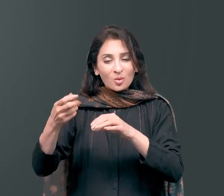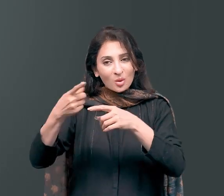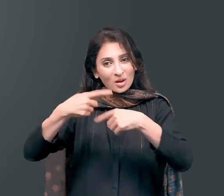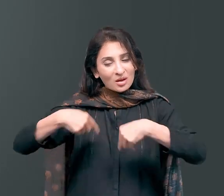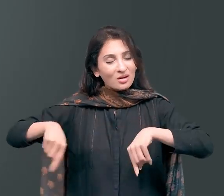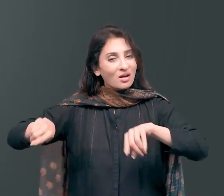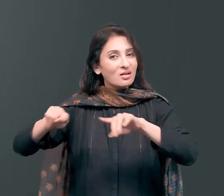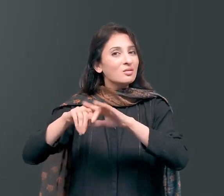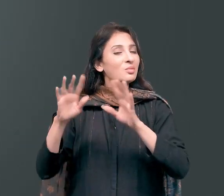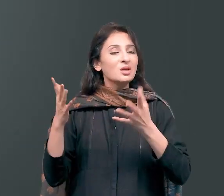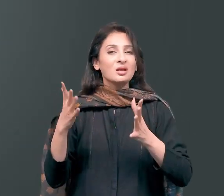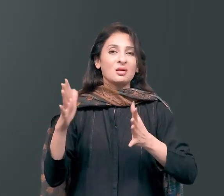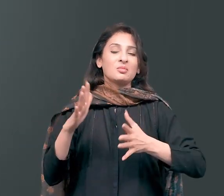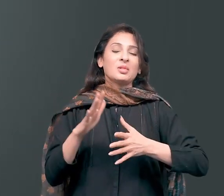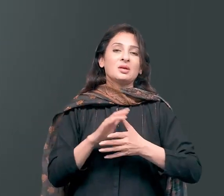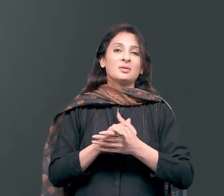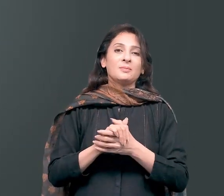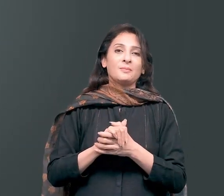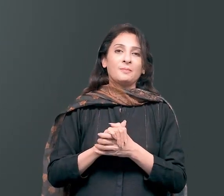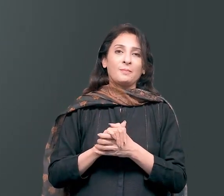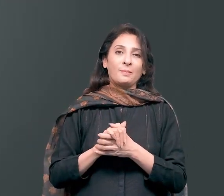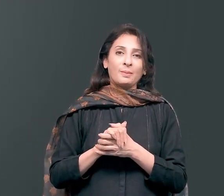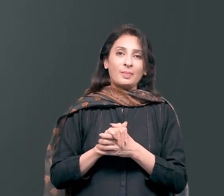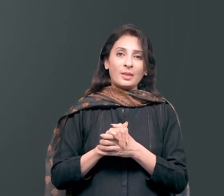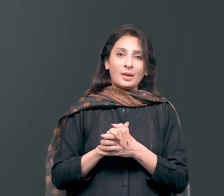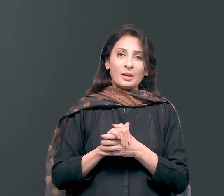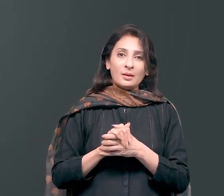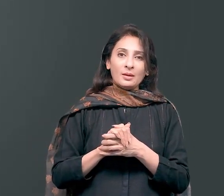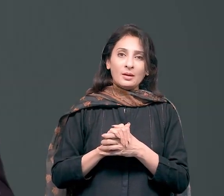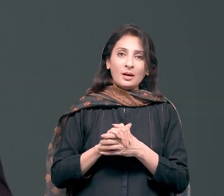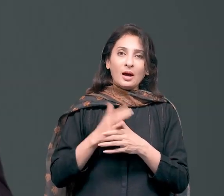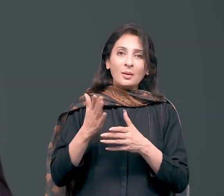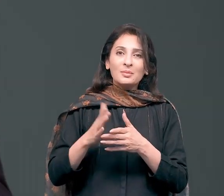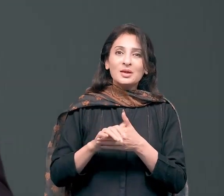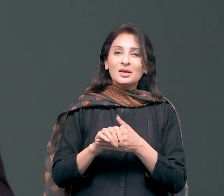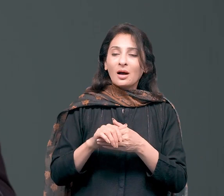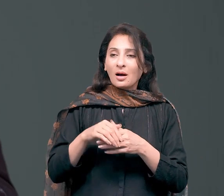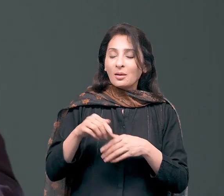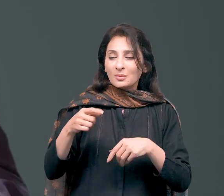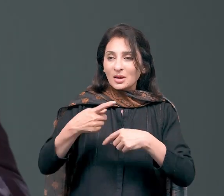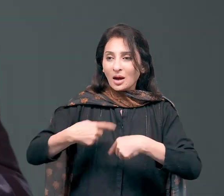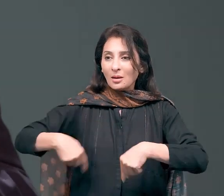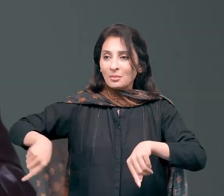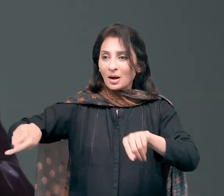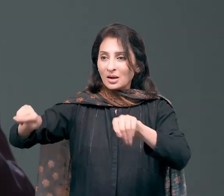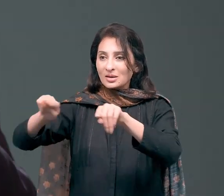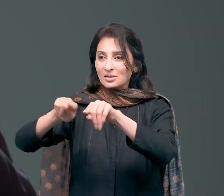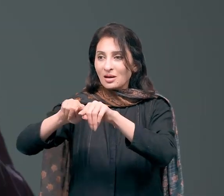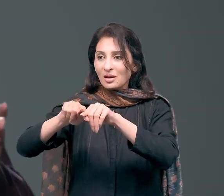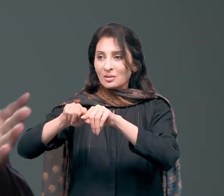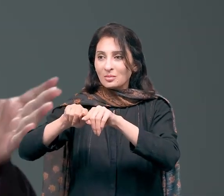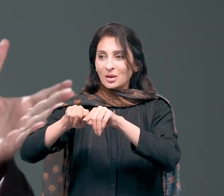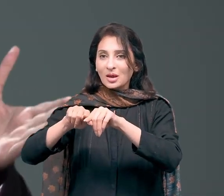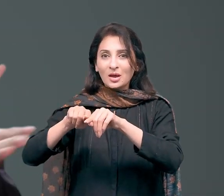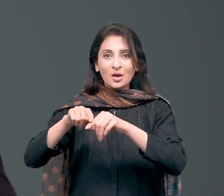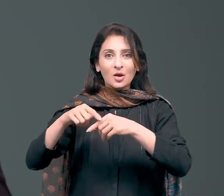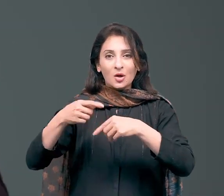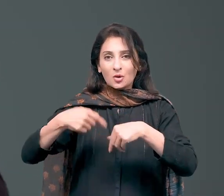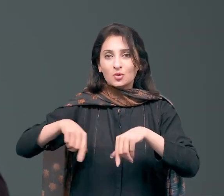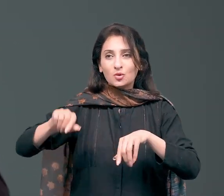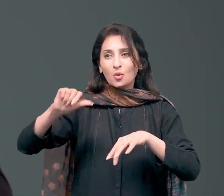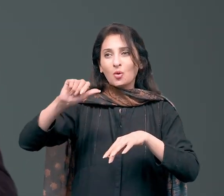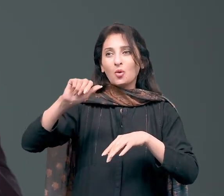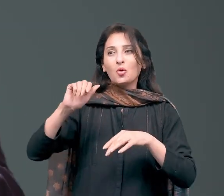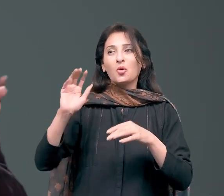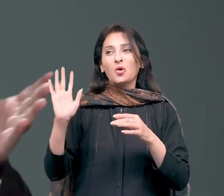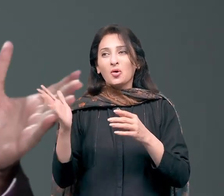حقیقی معنوں میں جمہوری ریاست بنی، جس کی وجہ سے پاکستانیوں کے جو کہ یہاں پر مائنورٹیز بھی